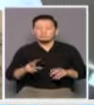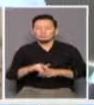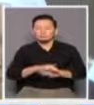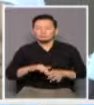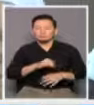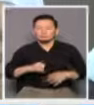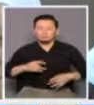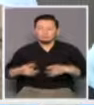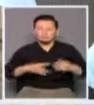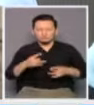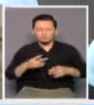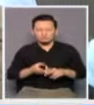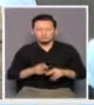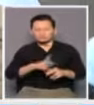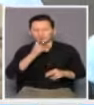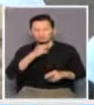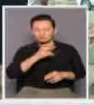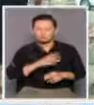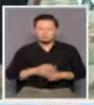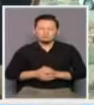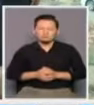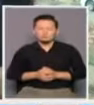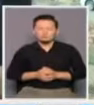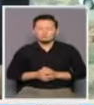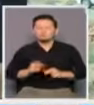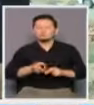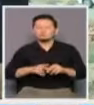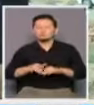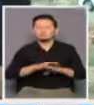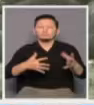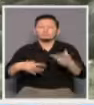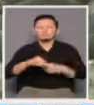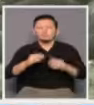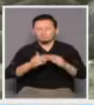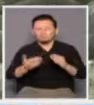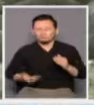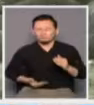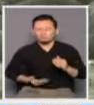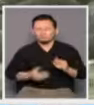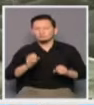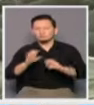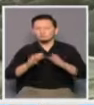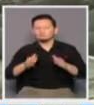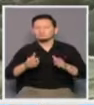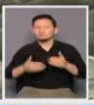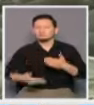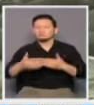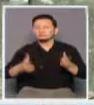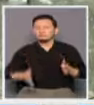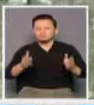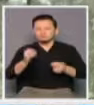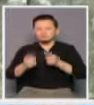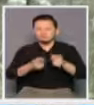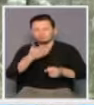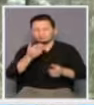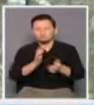біздің ашу несі осы ішіндегі жатқан несі. Сонымен қатар тұрғындар тұрғылықты жерлерінде қоқыс жәшігі жоқтығын айтады. Балшық